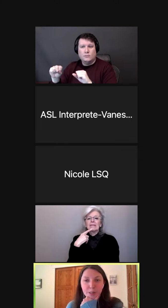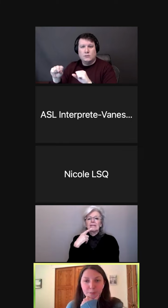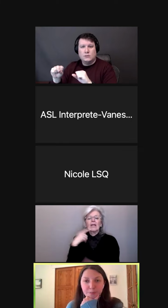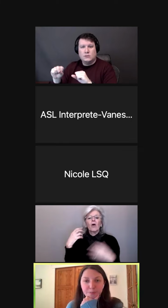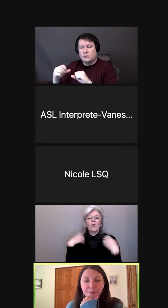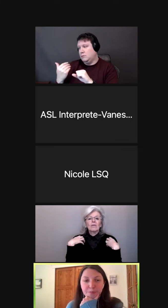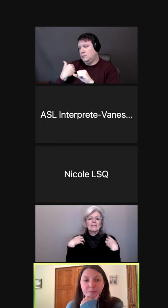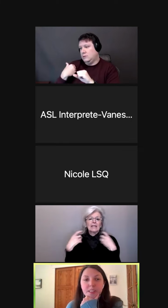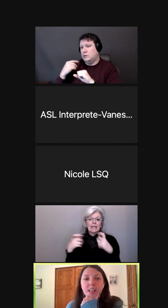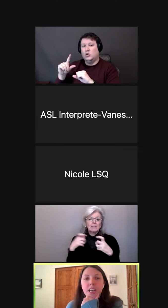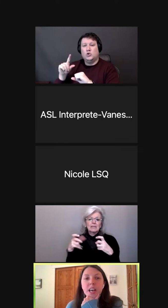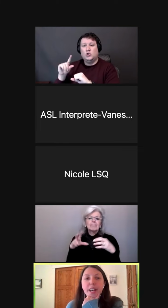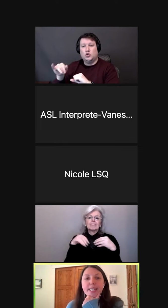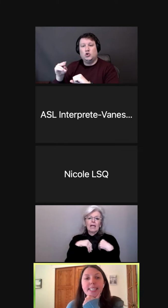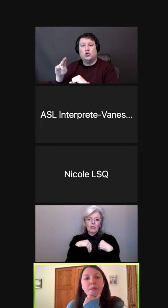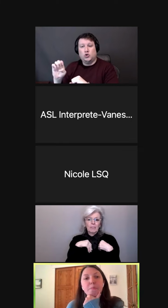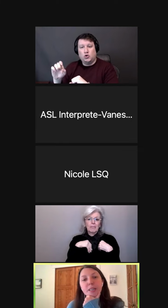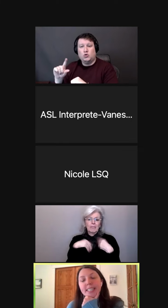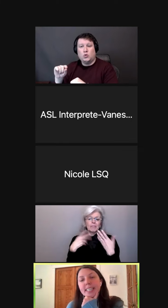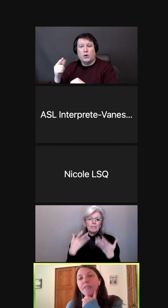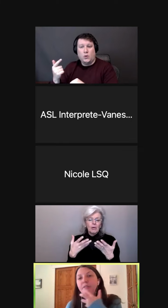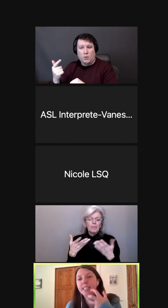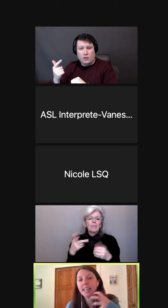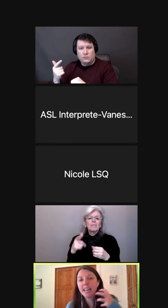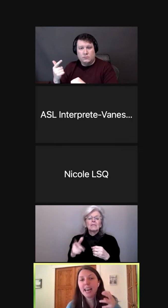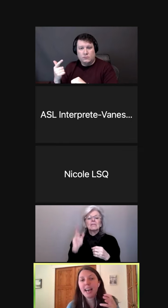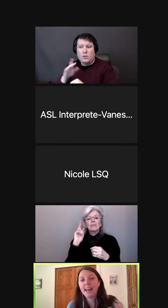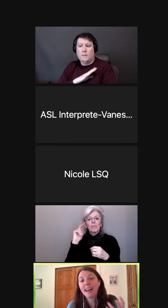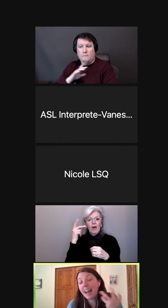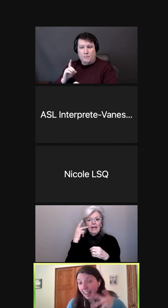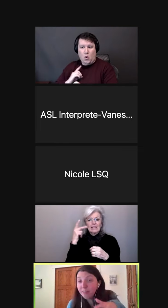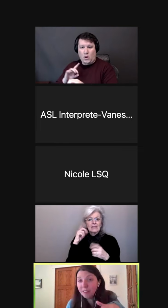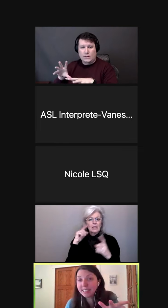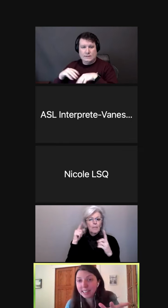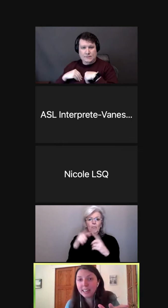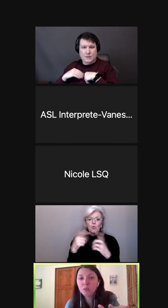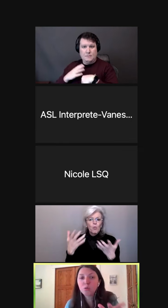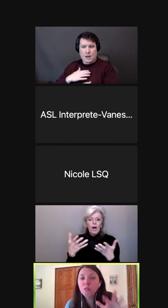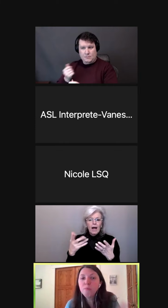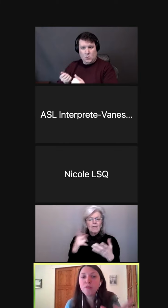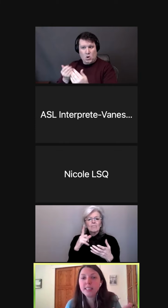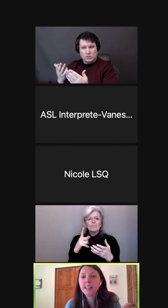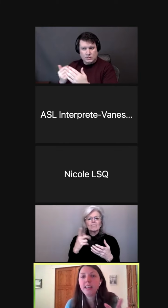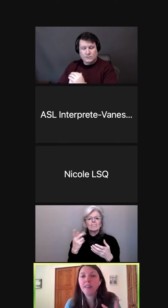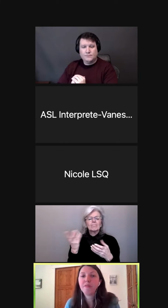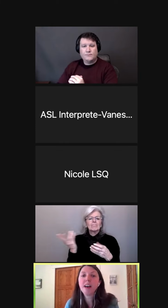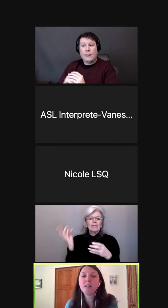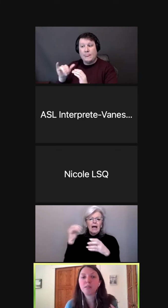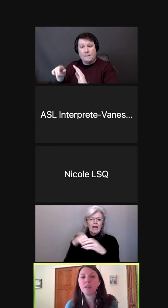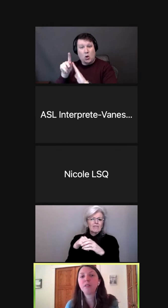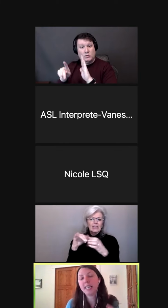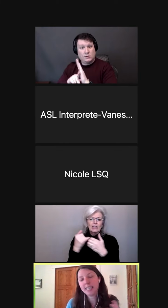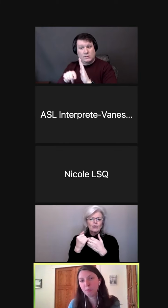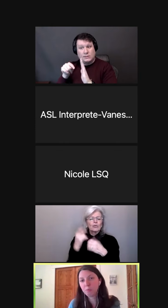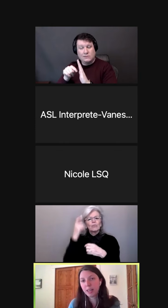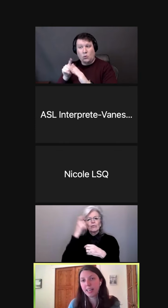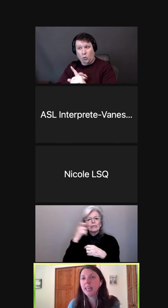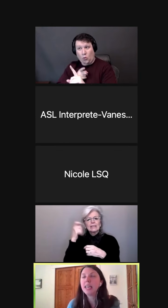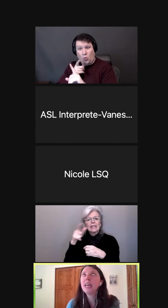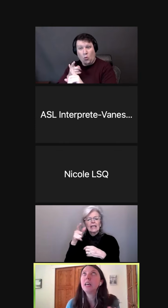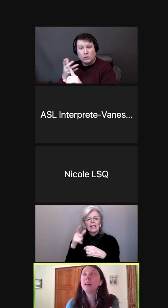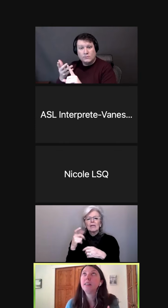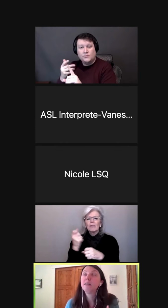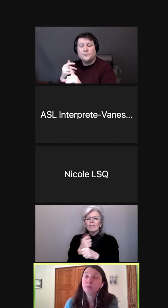d'administration. Cette politique visait à infiltrer tout le musée et faire en sorte que les